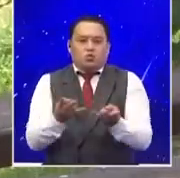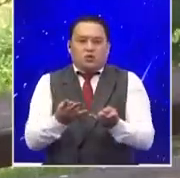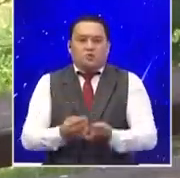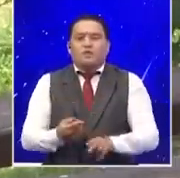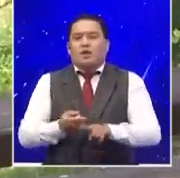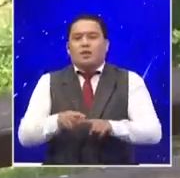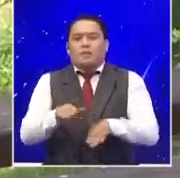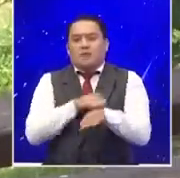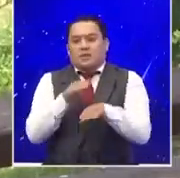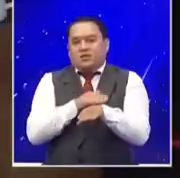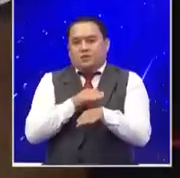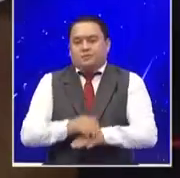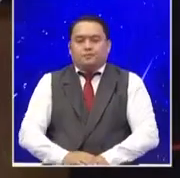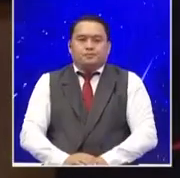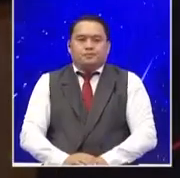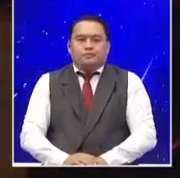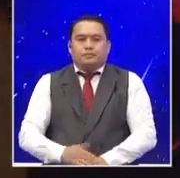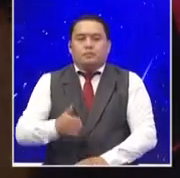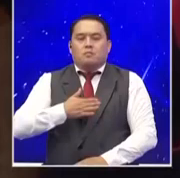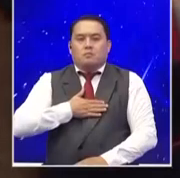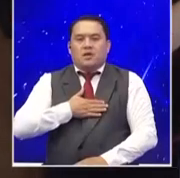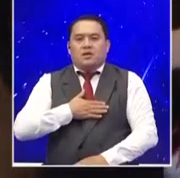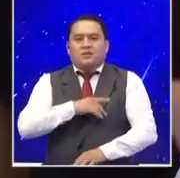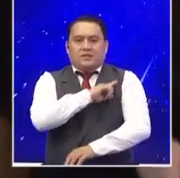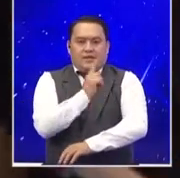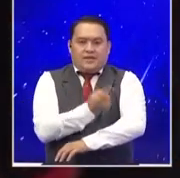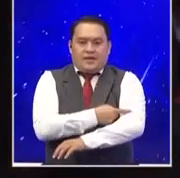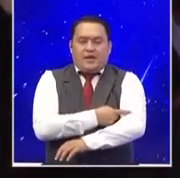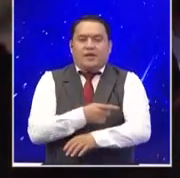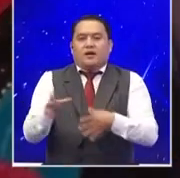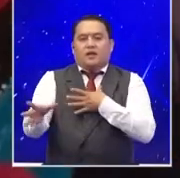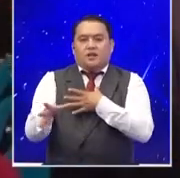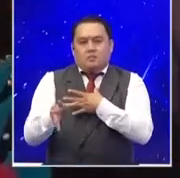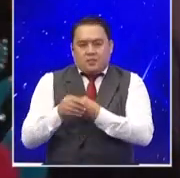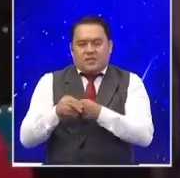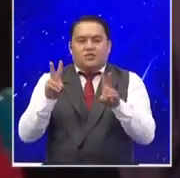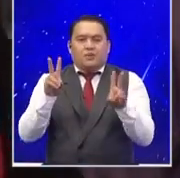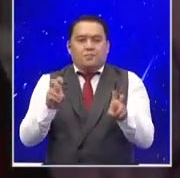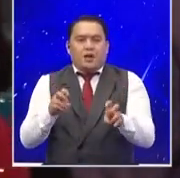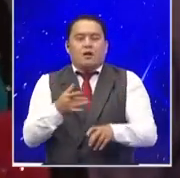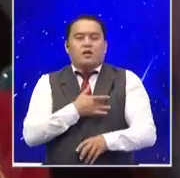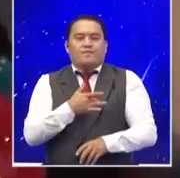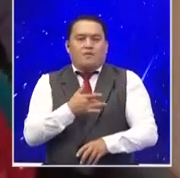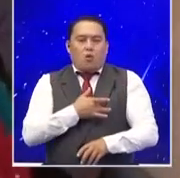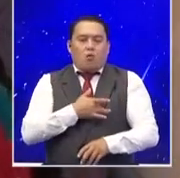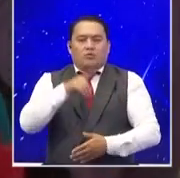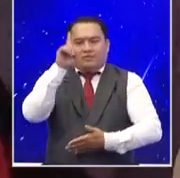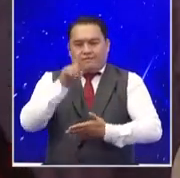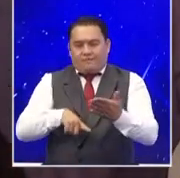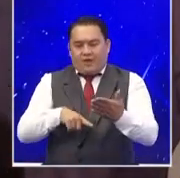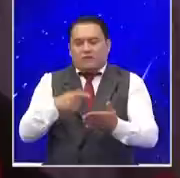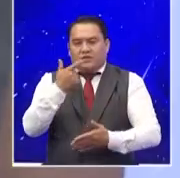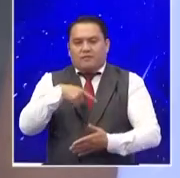нуждающимся. Молодцы, ребята. Мы сильнее, пока мы вместе. Пришедшие в волонтерство по велению сердца, добровольцы остаются верными своим